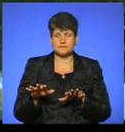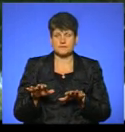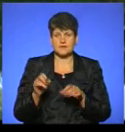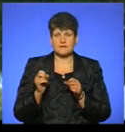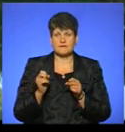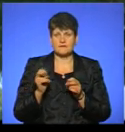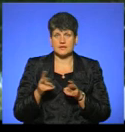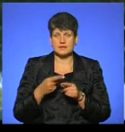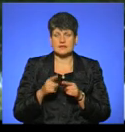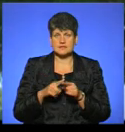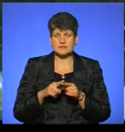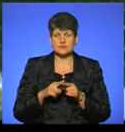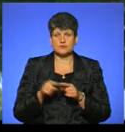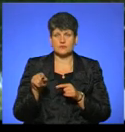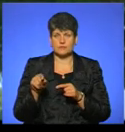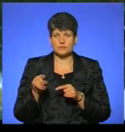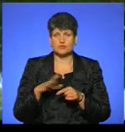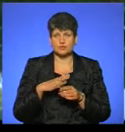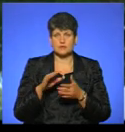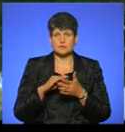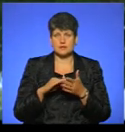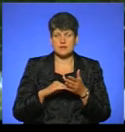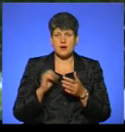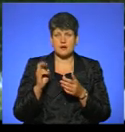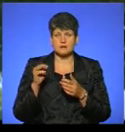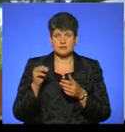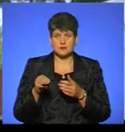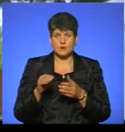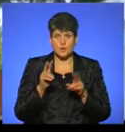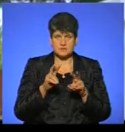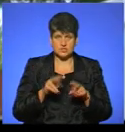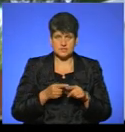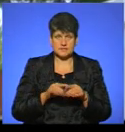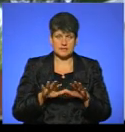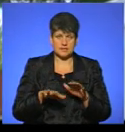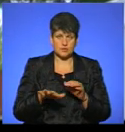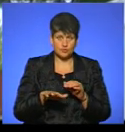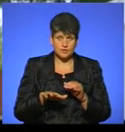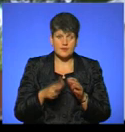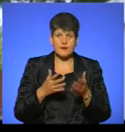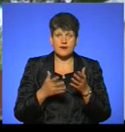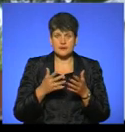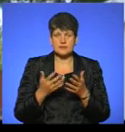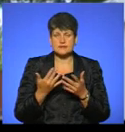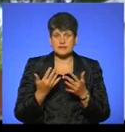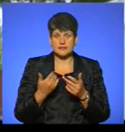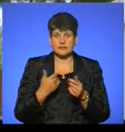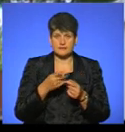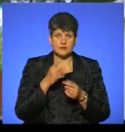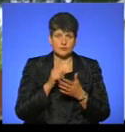відходів, про що було складено відповідний акт обстеження даної території. Але от, наскільки ви маєте змогу